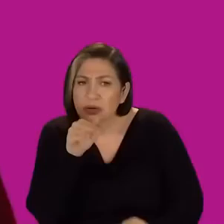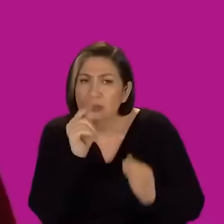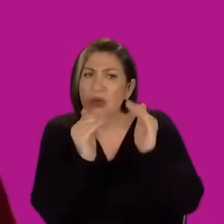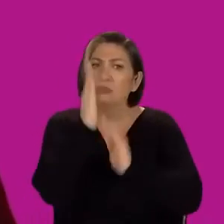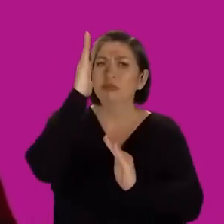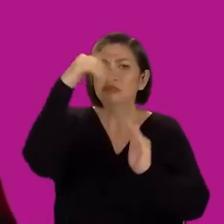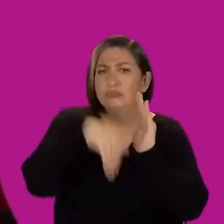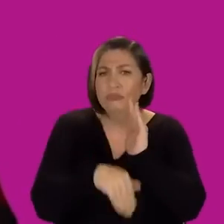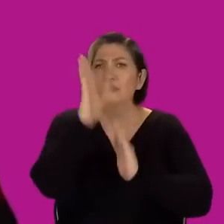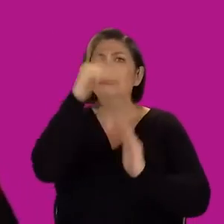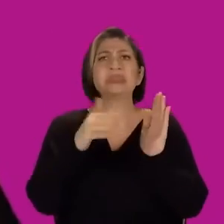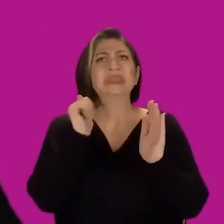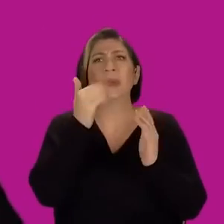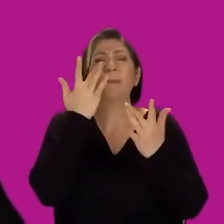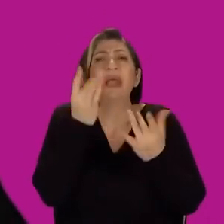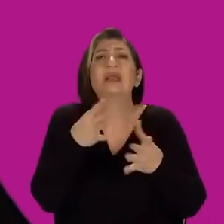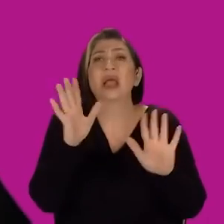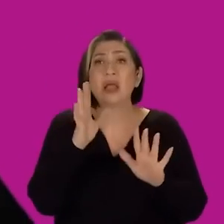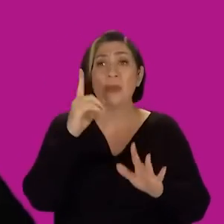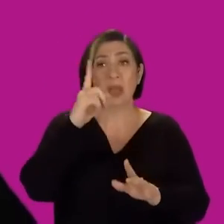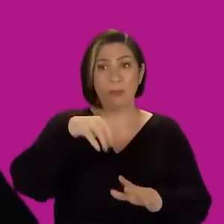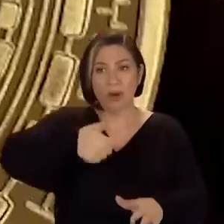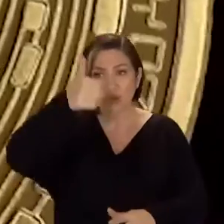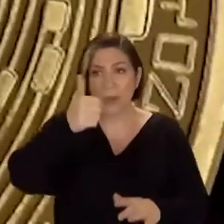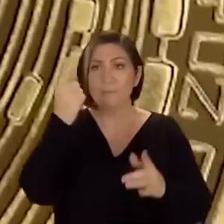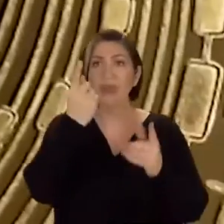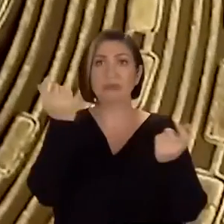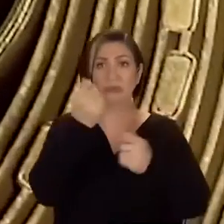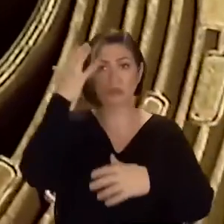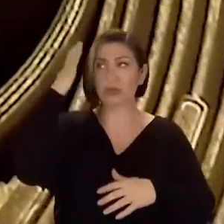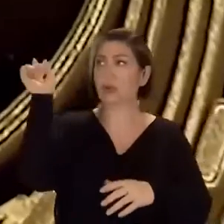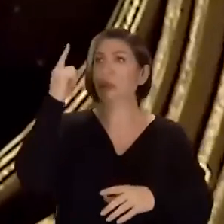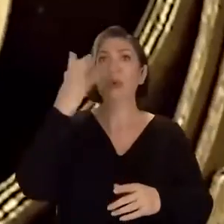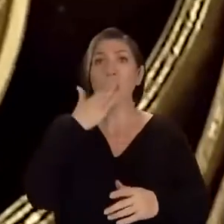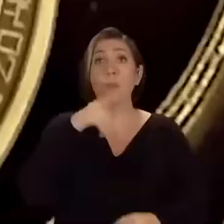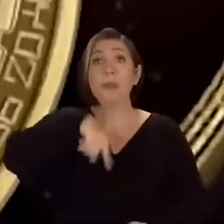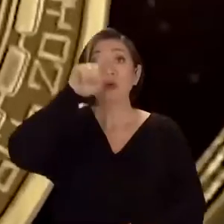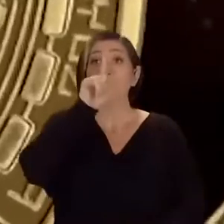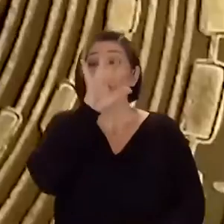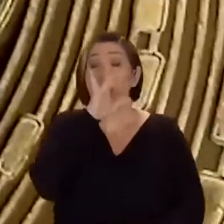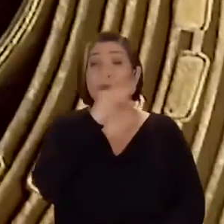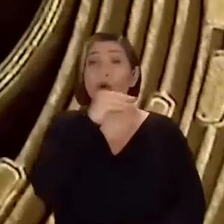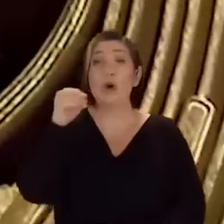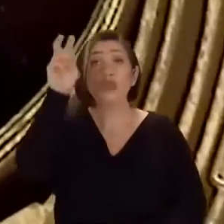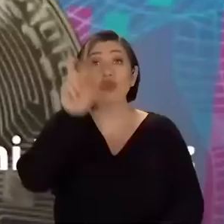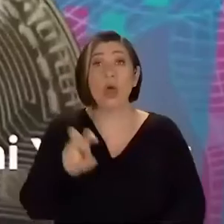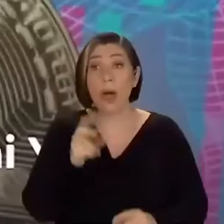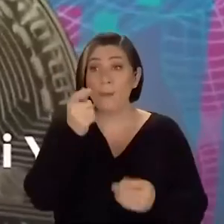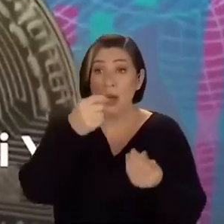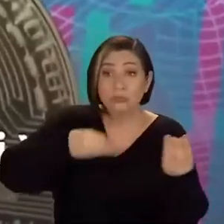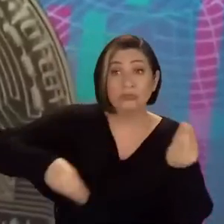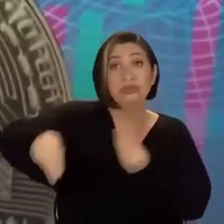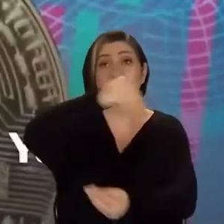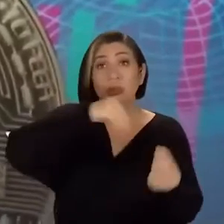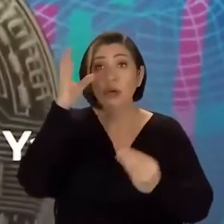değil. Açıklama yapan başkanı ya da CEO'su yok. Bir günde 150 milyon dolar değerinde Bitcoin işlemi yapılınca bu